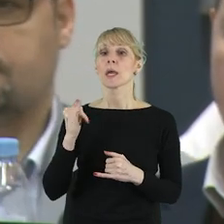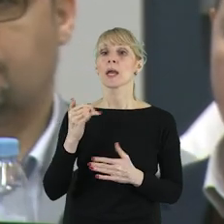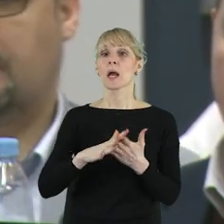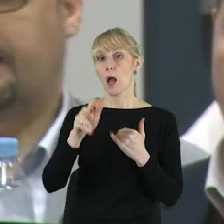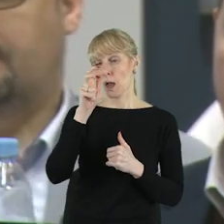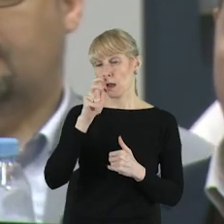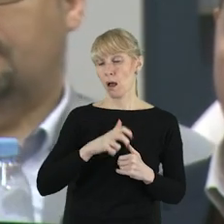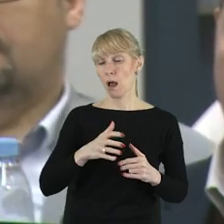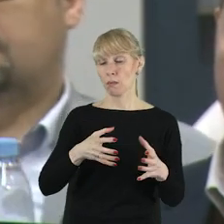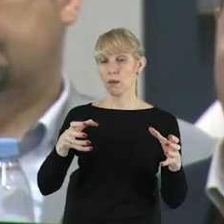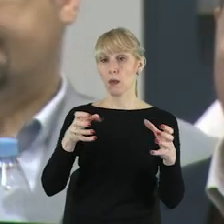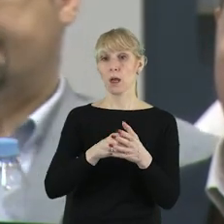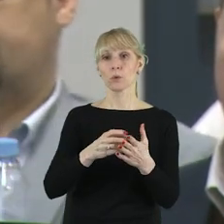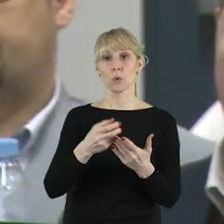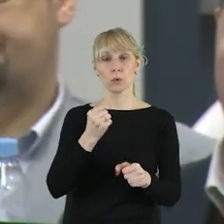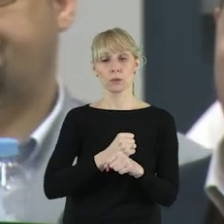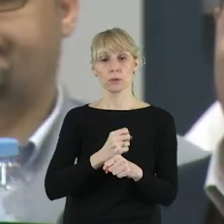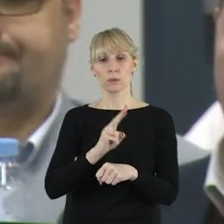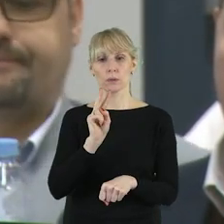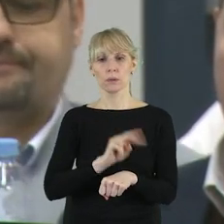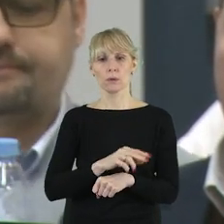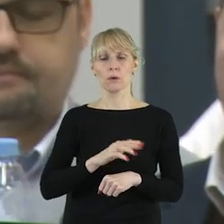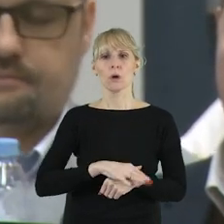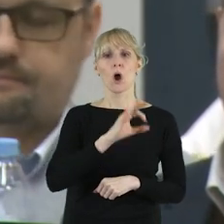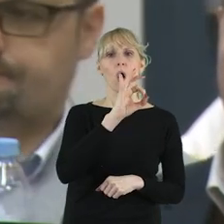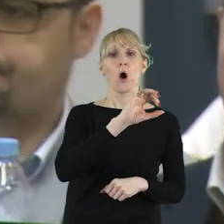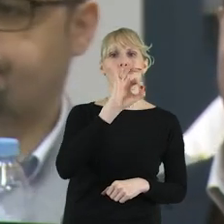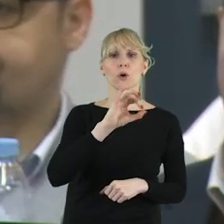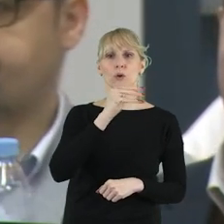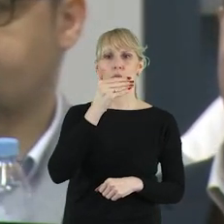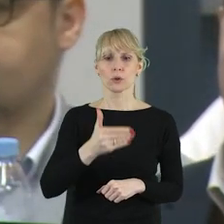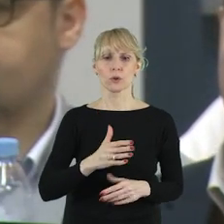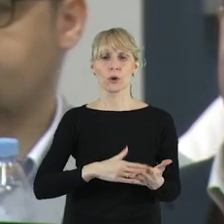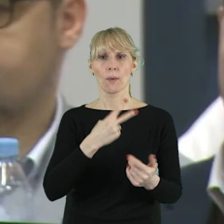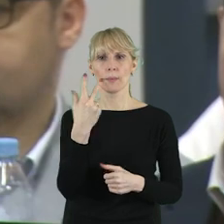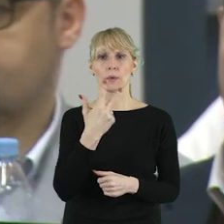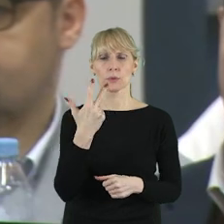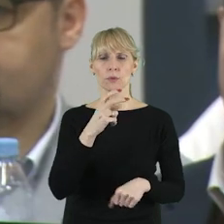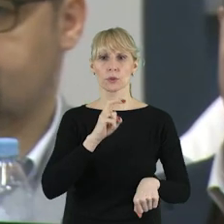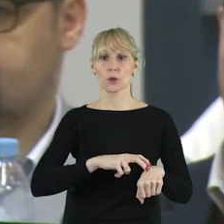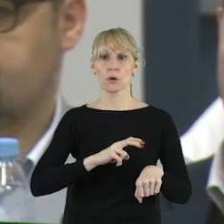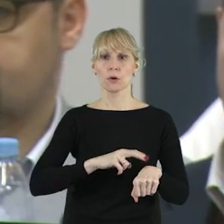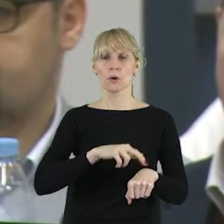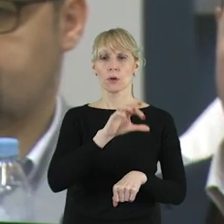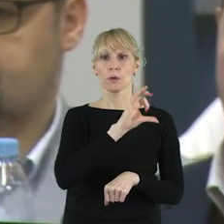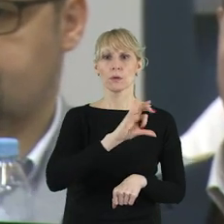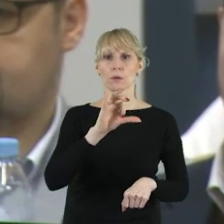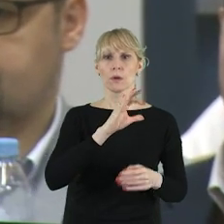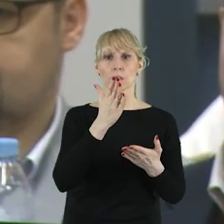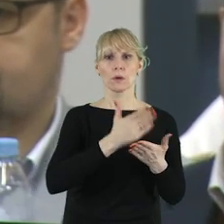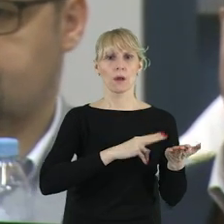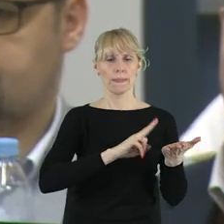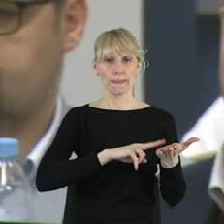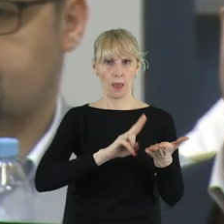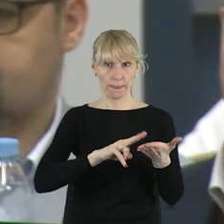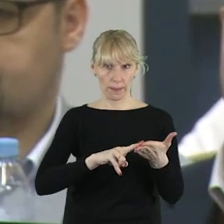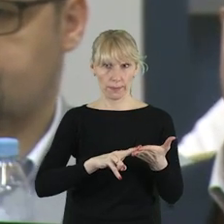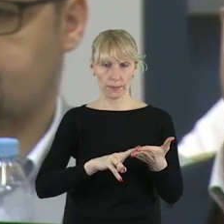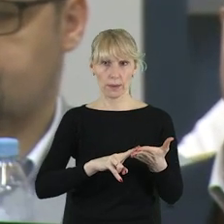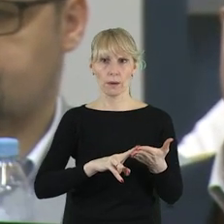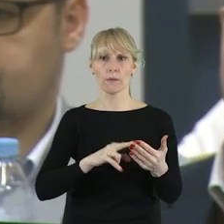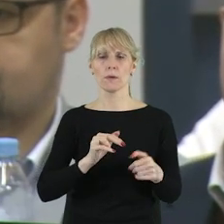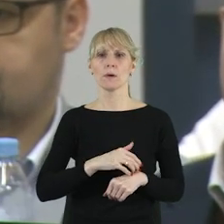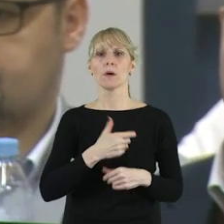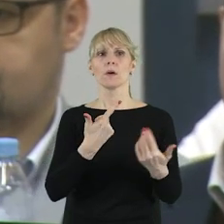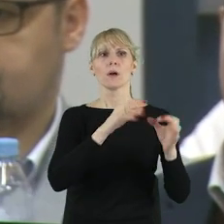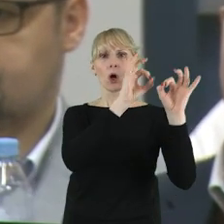są lekarze, 3 lekarzy ze specjalizacją na etatach, 7 kontraktowców, 5 lekarzy rezydentów.